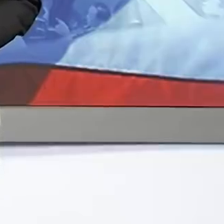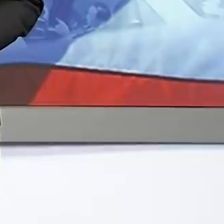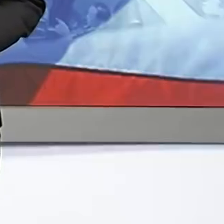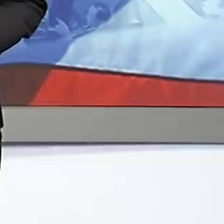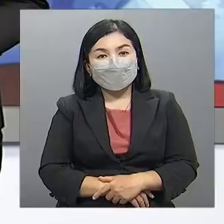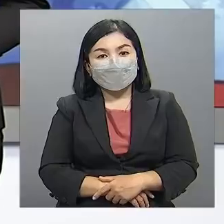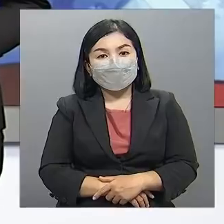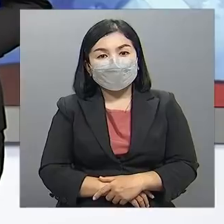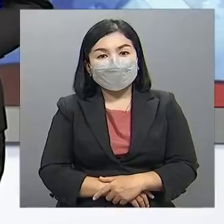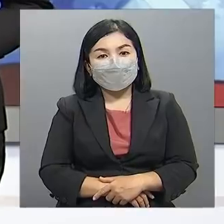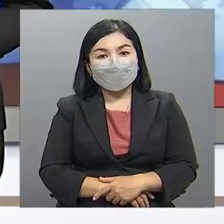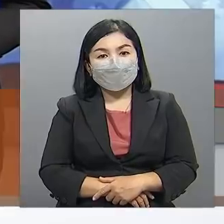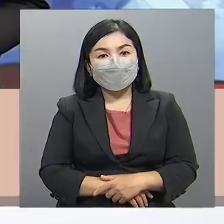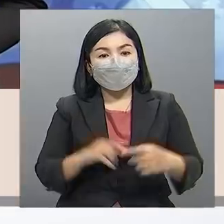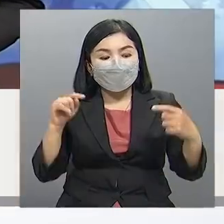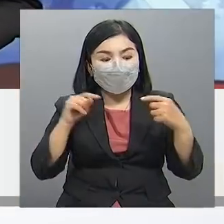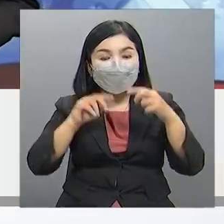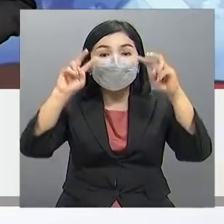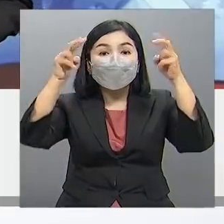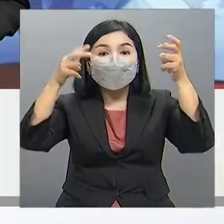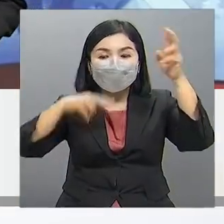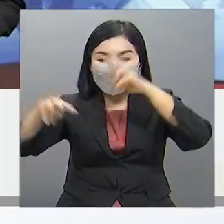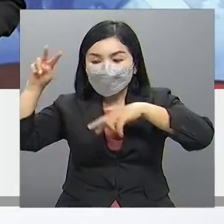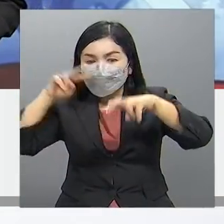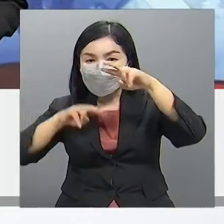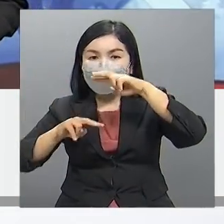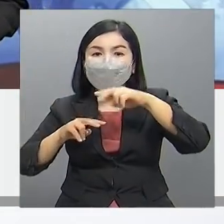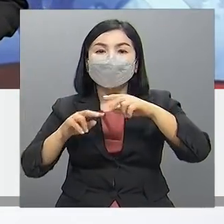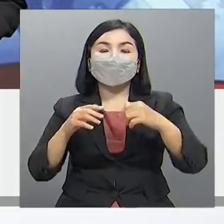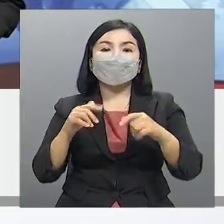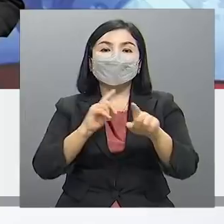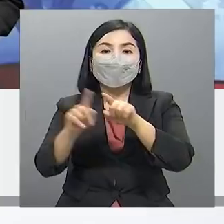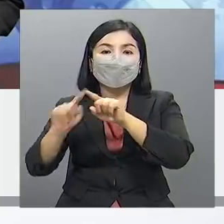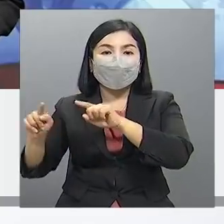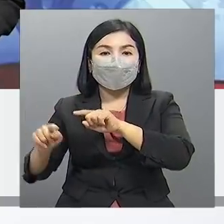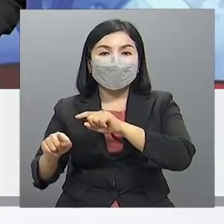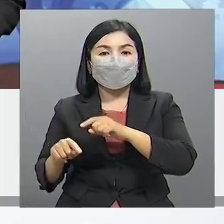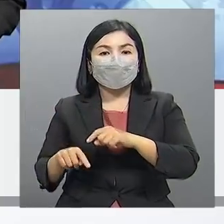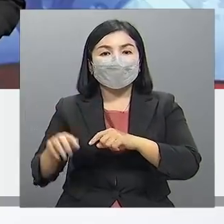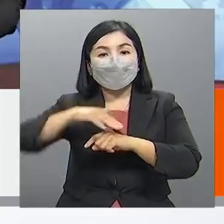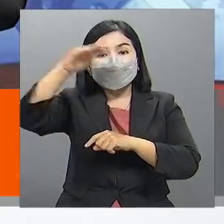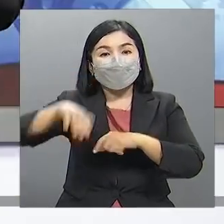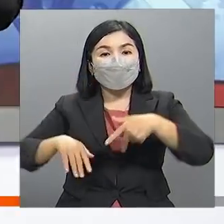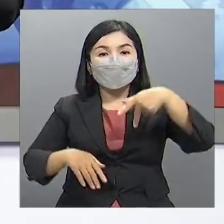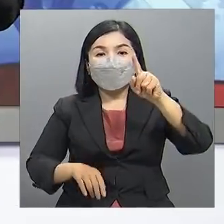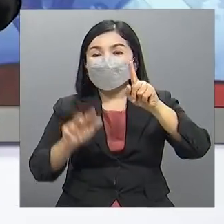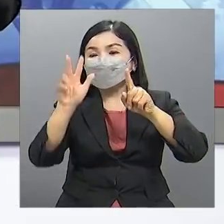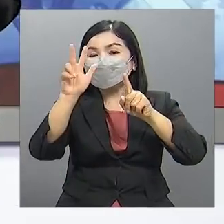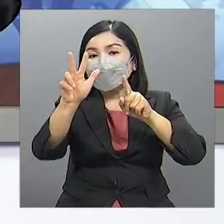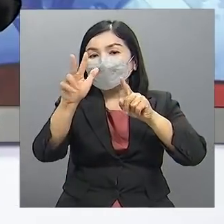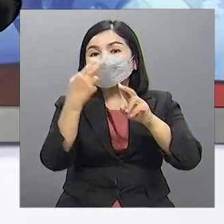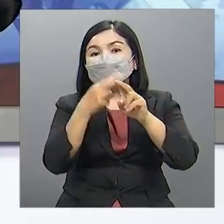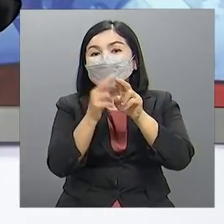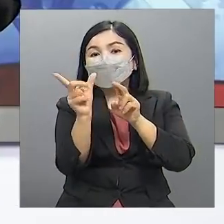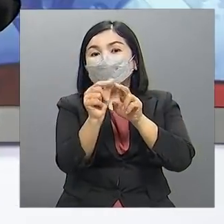ประเด็นที่เหนือการควบคุมของ3ป.อาจจะกำลังควบคุมได้ขึ้นมาแล้วล่ะค่ะโดยเฉพาะการตีความวา